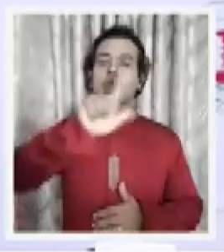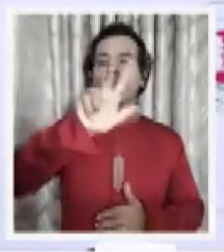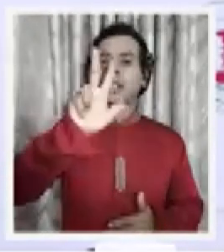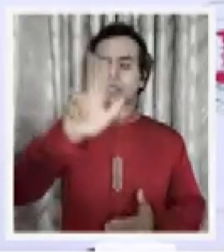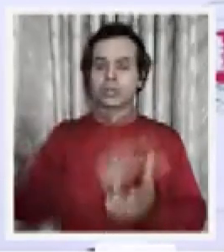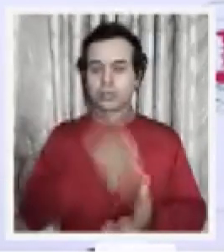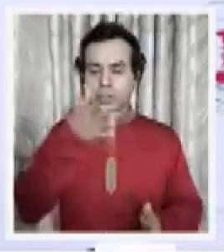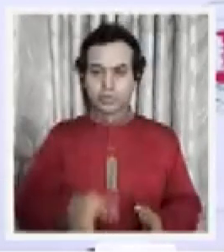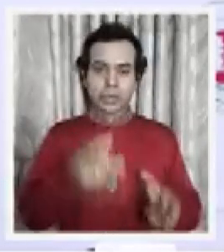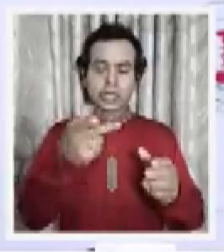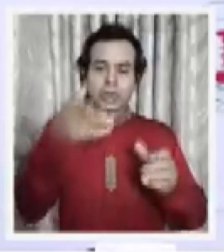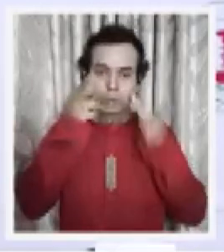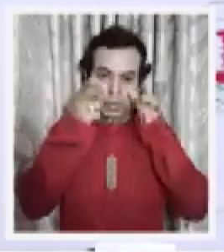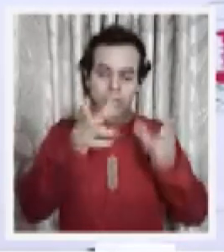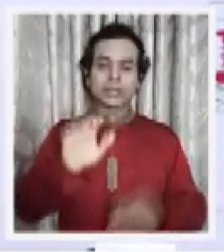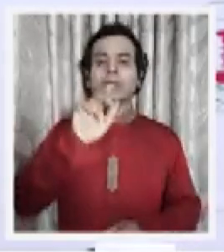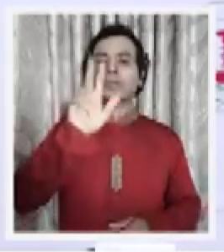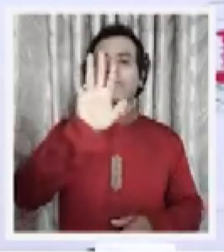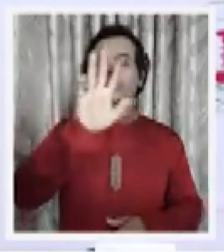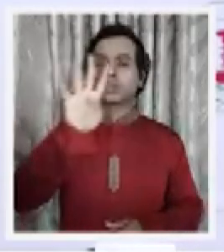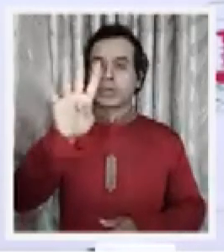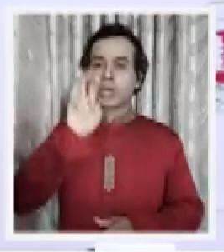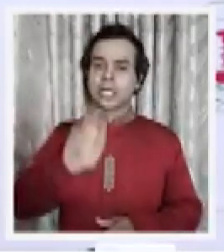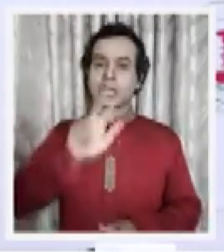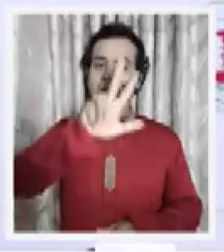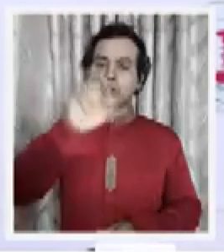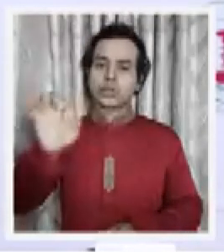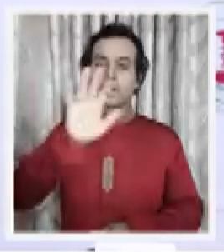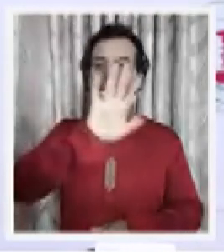385,278 জন। বর্তমানে কোয়ারেন্টাইনে আছেন 54,854 জন।